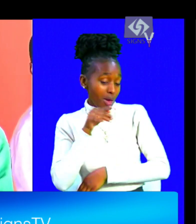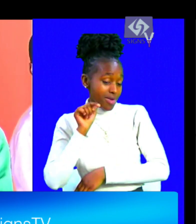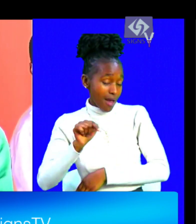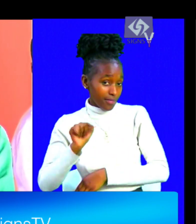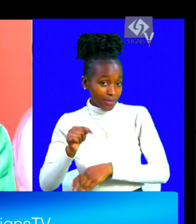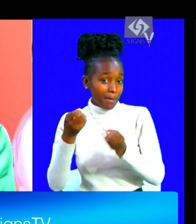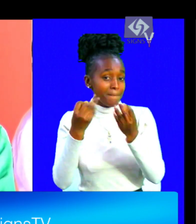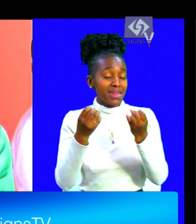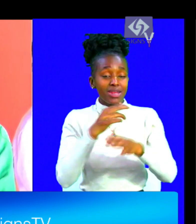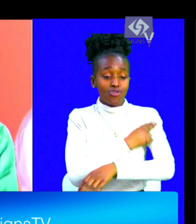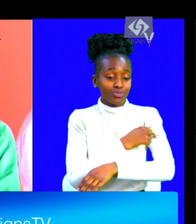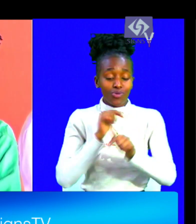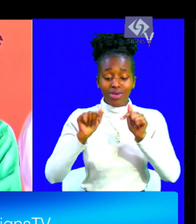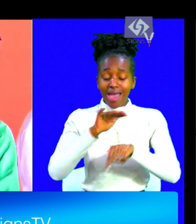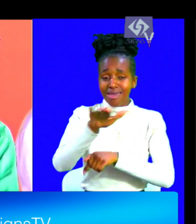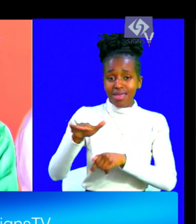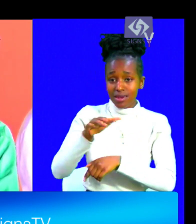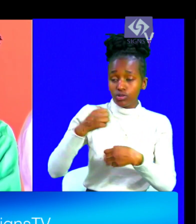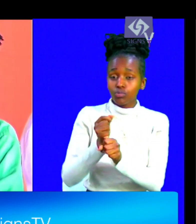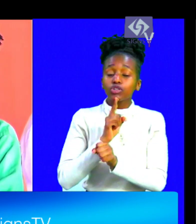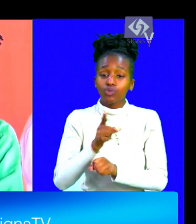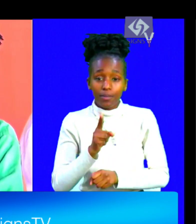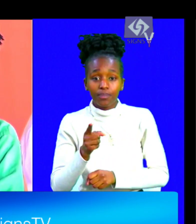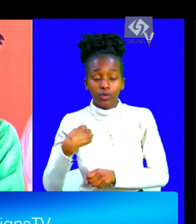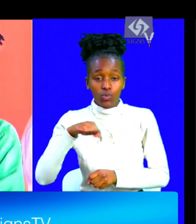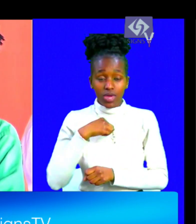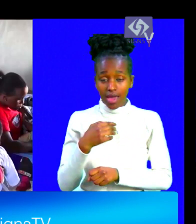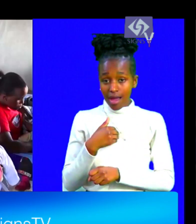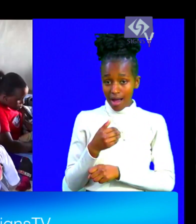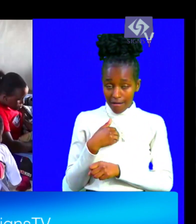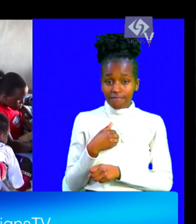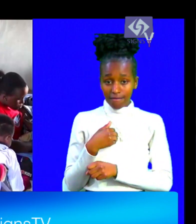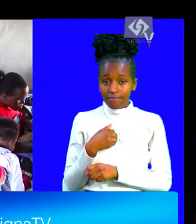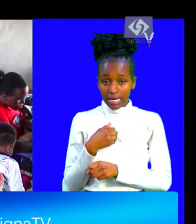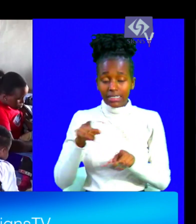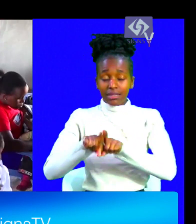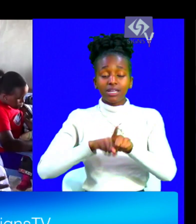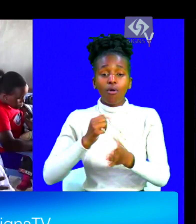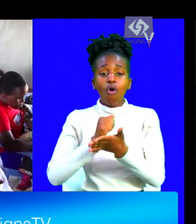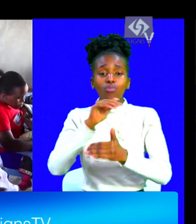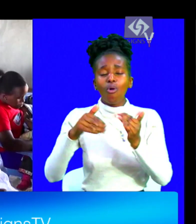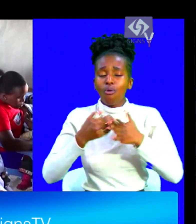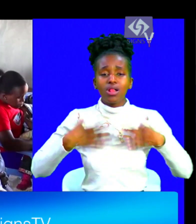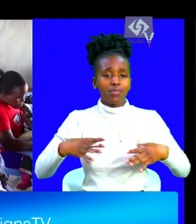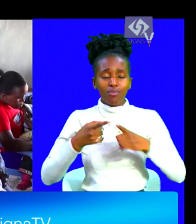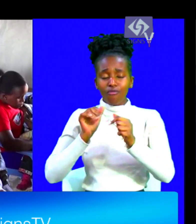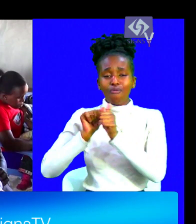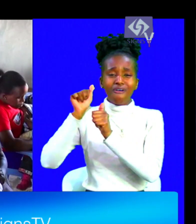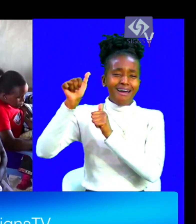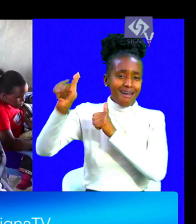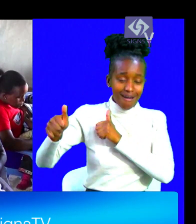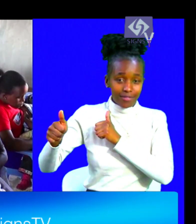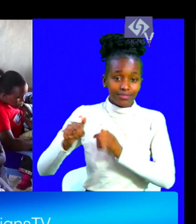hospitali nyingi ili tuweze wale wanatembea mbali wasitembee sana. Alafu